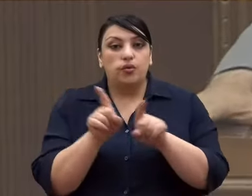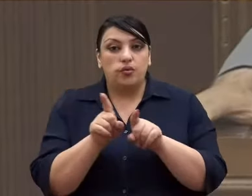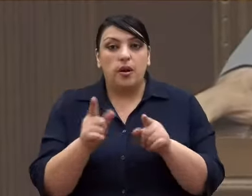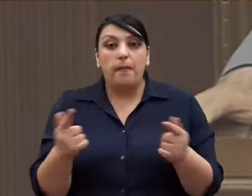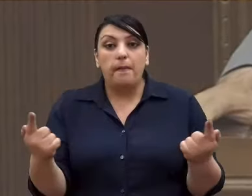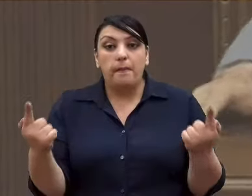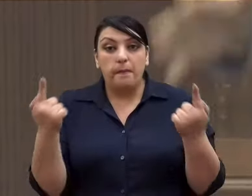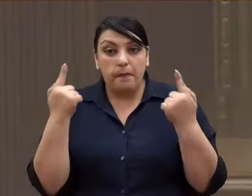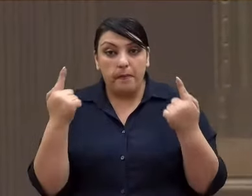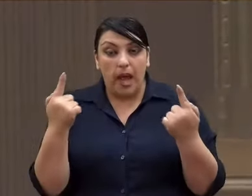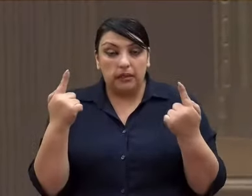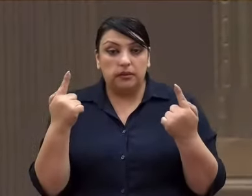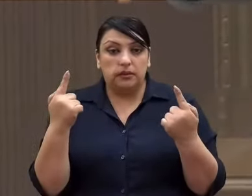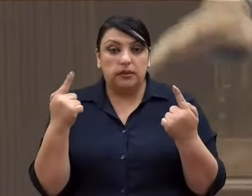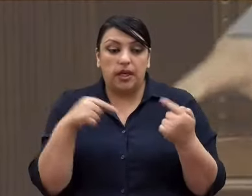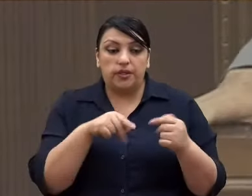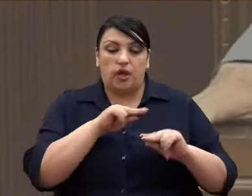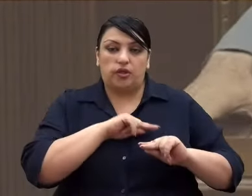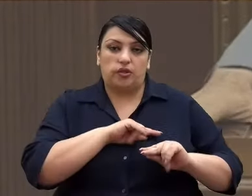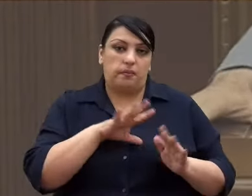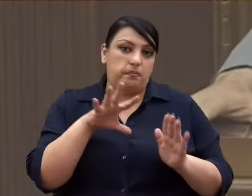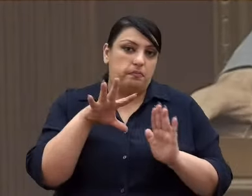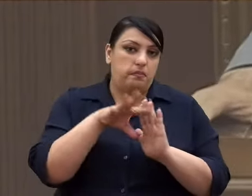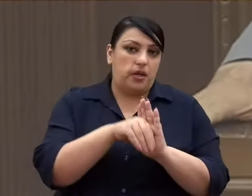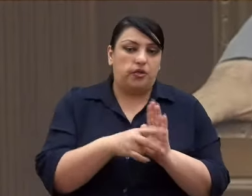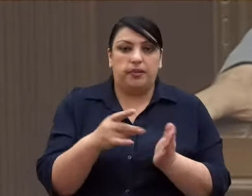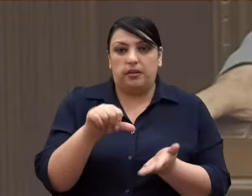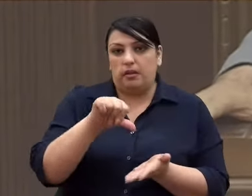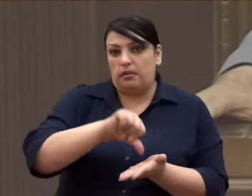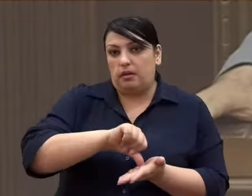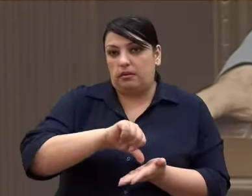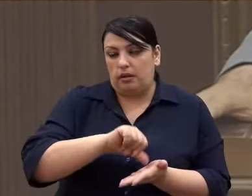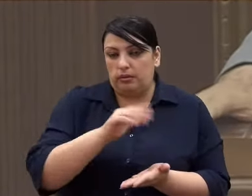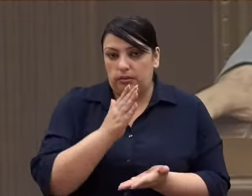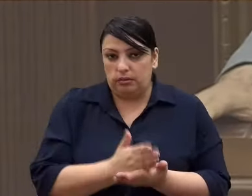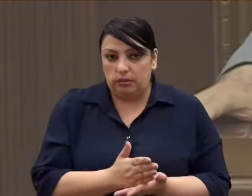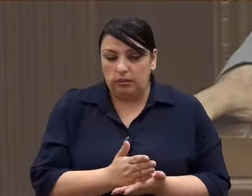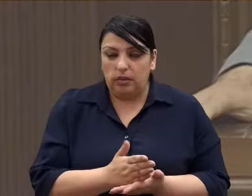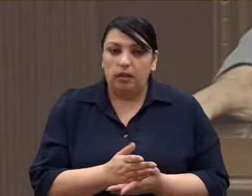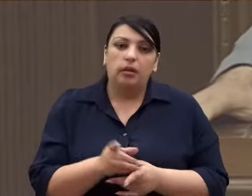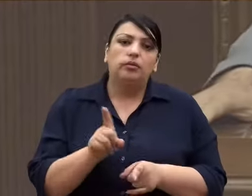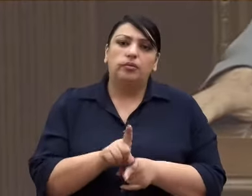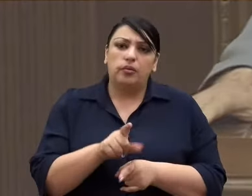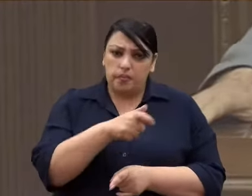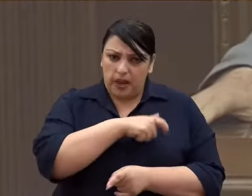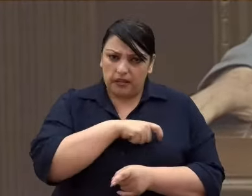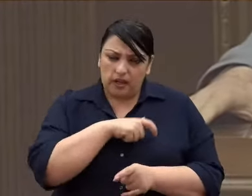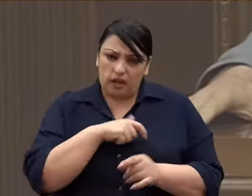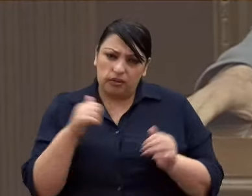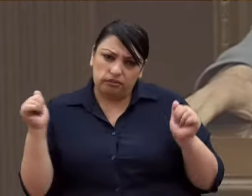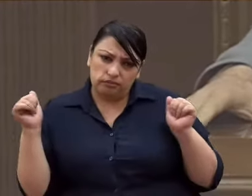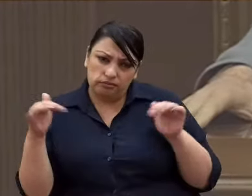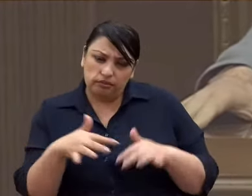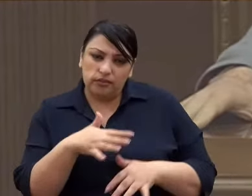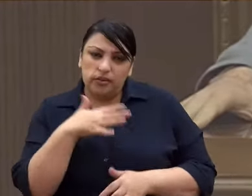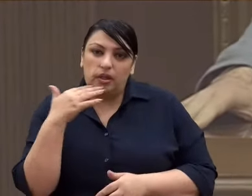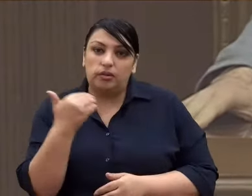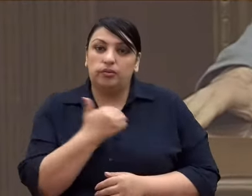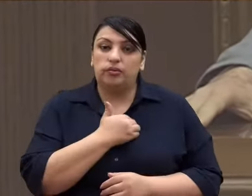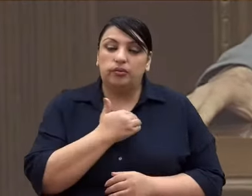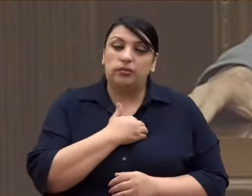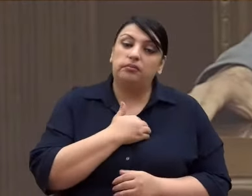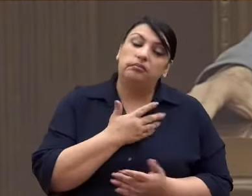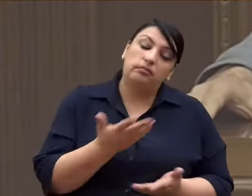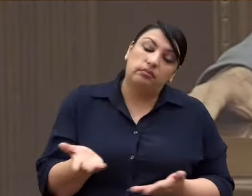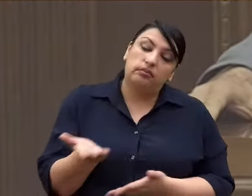դերակատարություն, Ես իհարկե կուզեի, որպեսզի ավելի շատ ներկայություն ունենայինք պատգամավորների, բայց հույս ունեմ, որ մեր այս քննարկումը այս